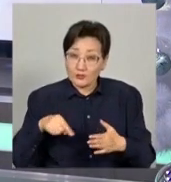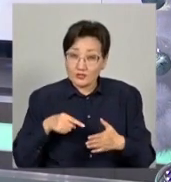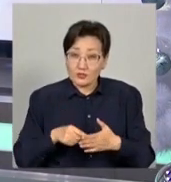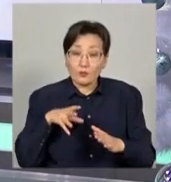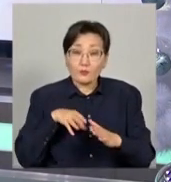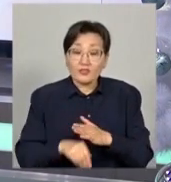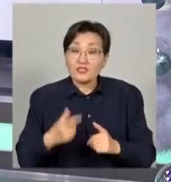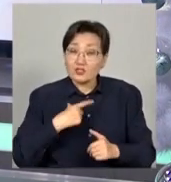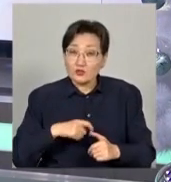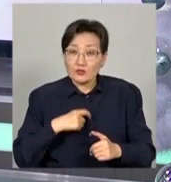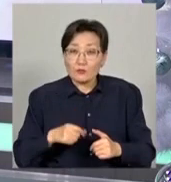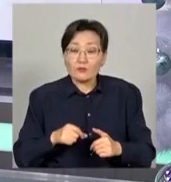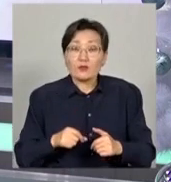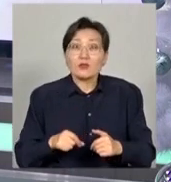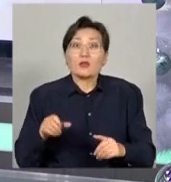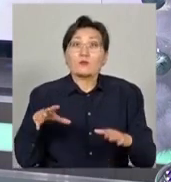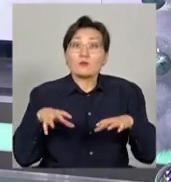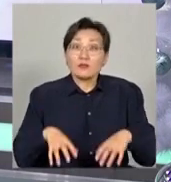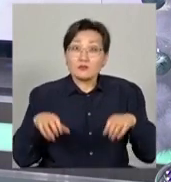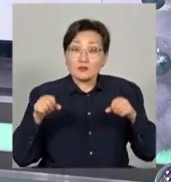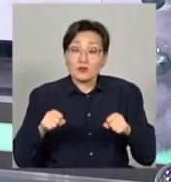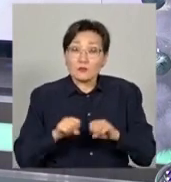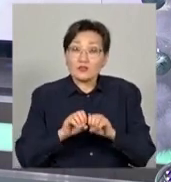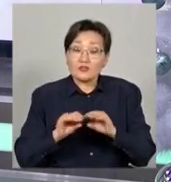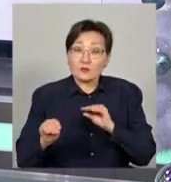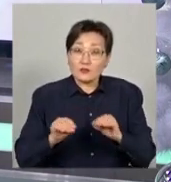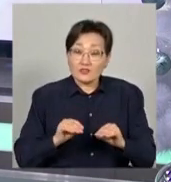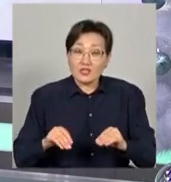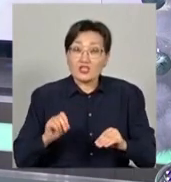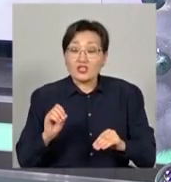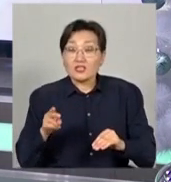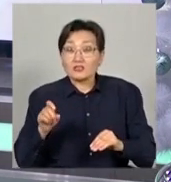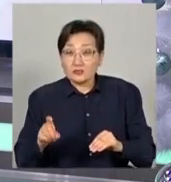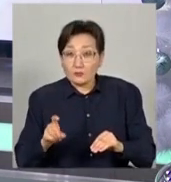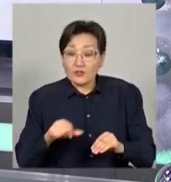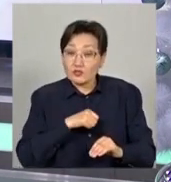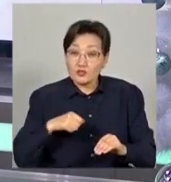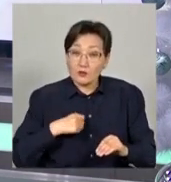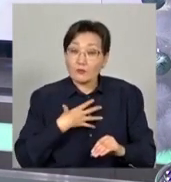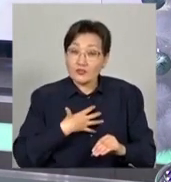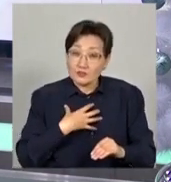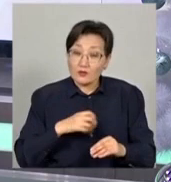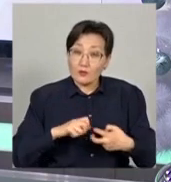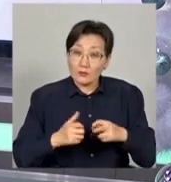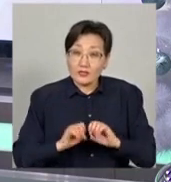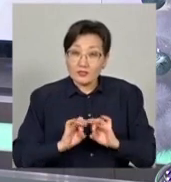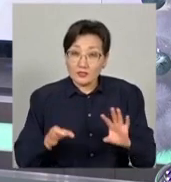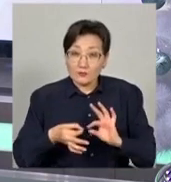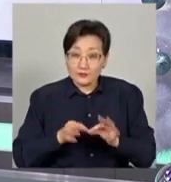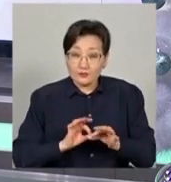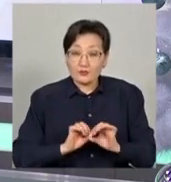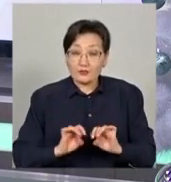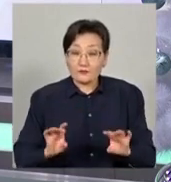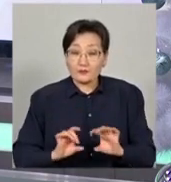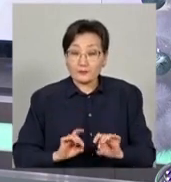включали в себя перебои с электричеством инфраструктурой и ЖКХ о самых насущных расскажет моя коллега